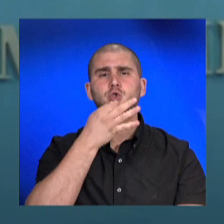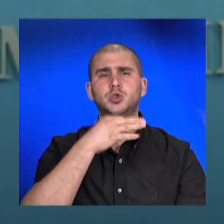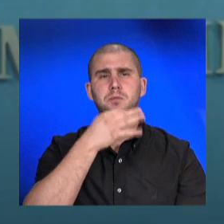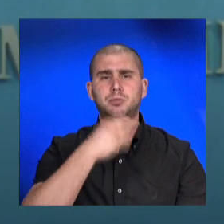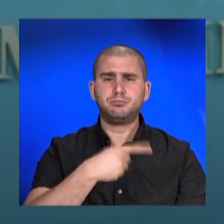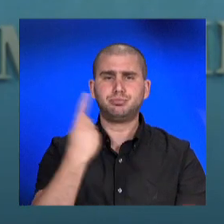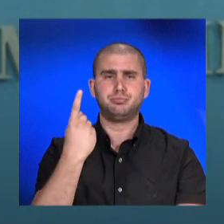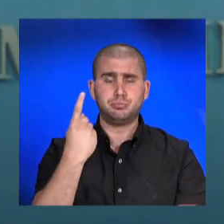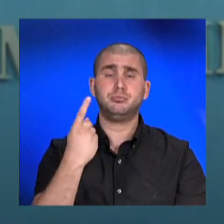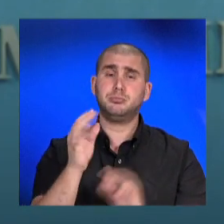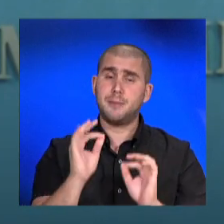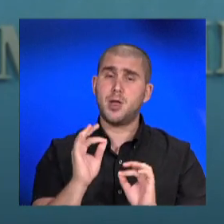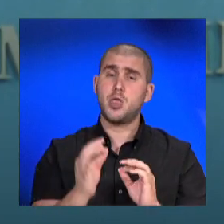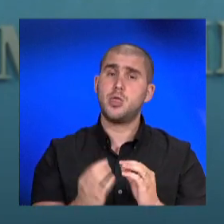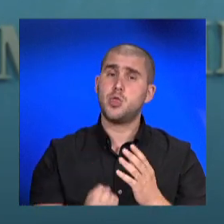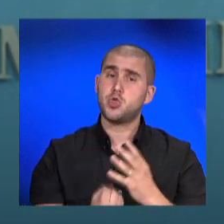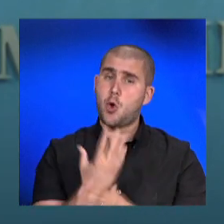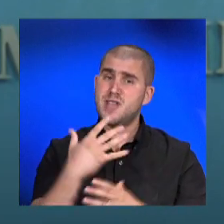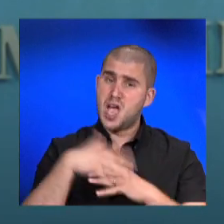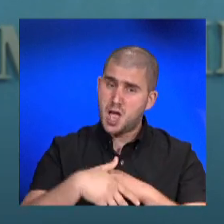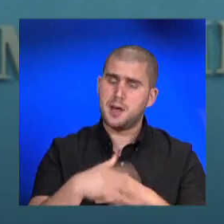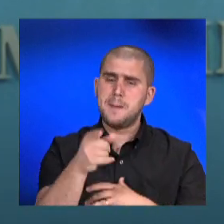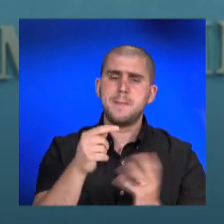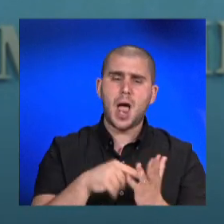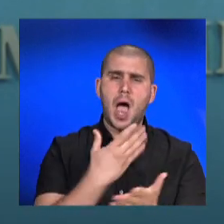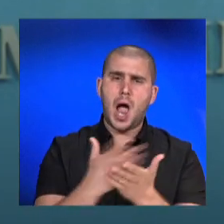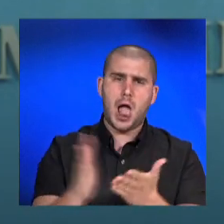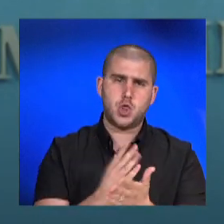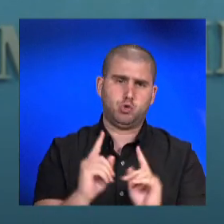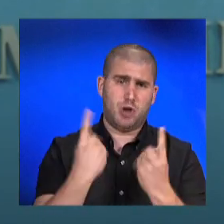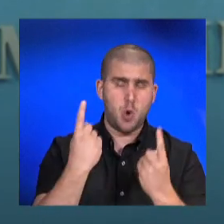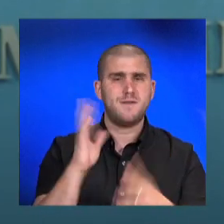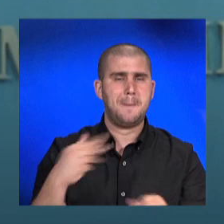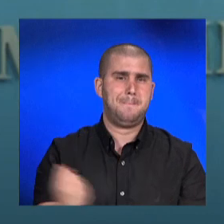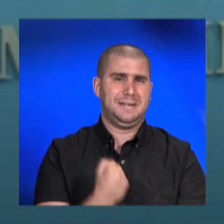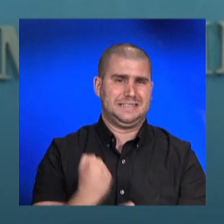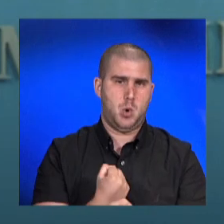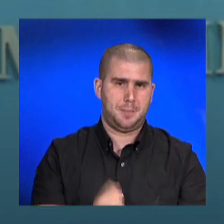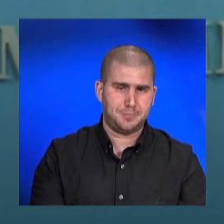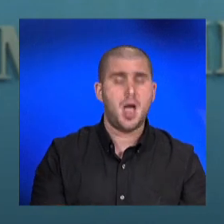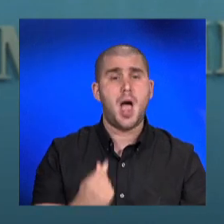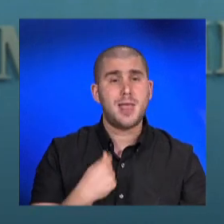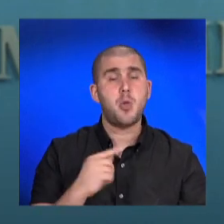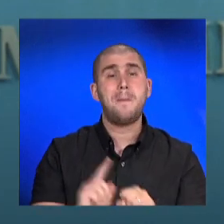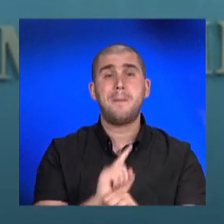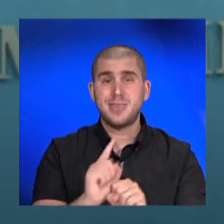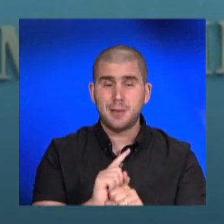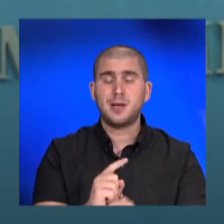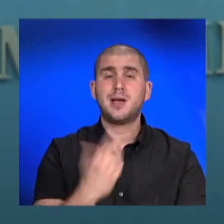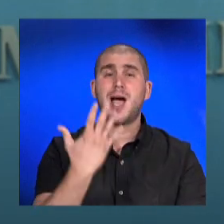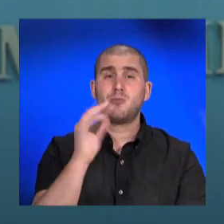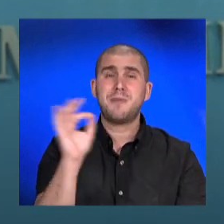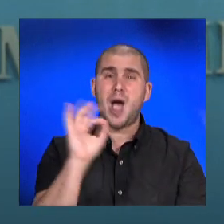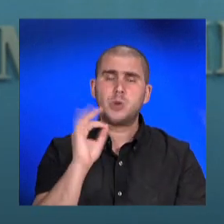שנובע גם מאותן ההחלטות ומביצוע. אנחנו עומדים כרגע בכ-50% ביצוע